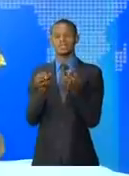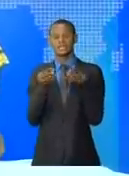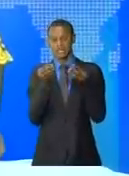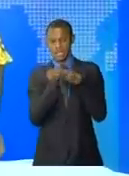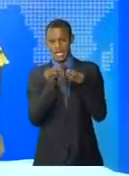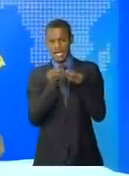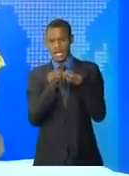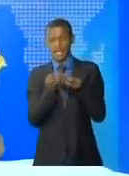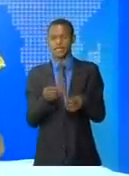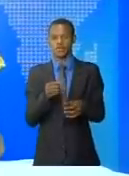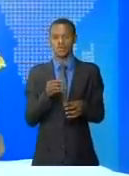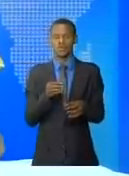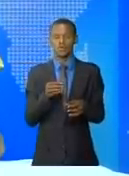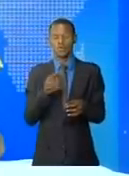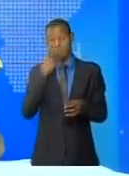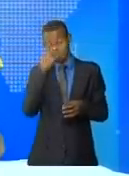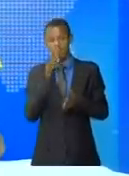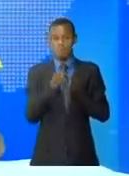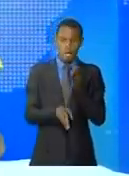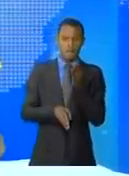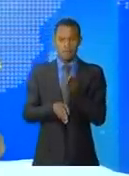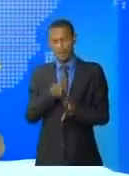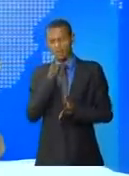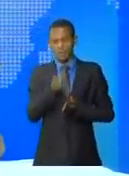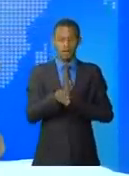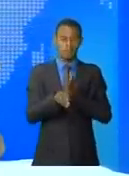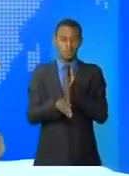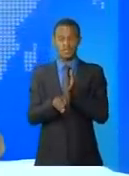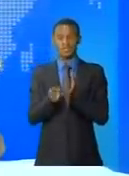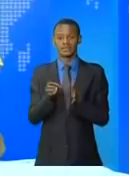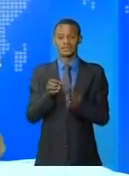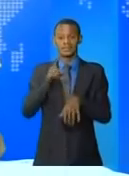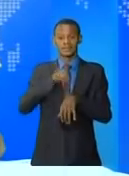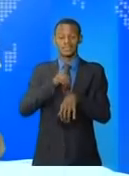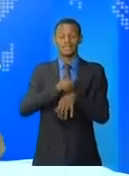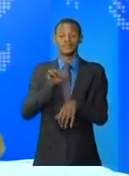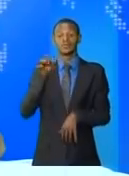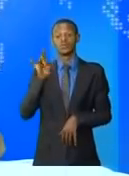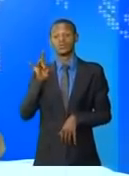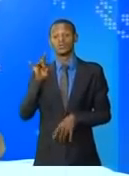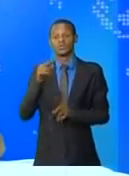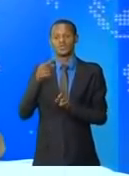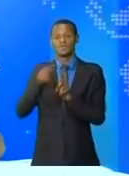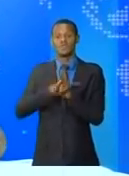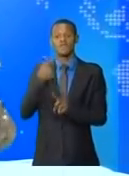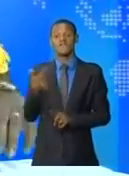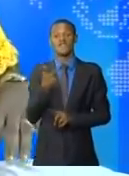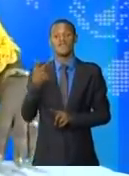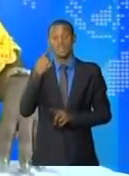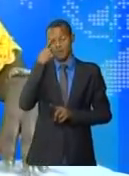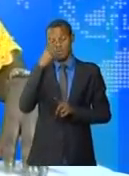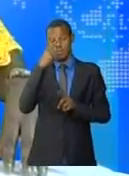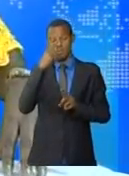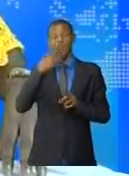un séminaire marathon le 18 février 2021 à Kinshasa pour commémorer la journée internationale du sport